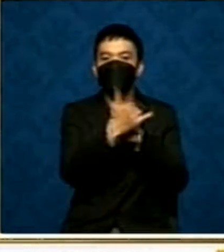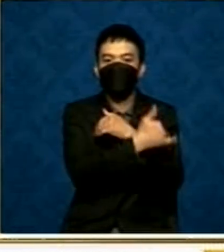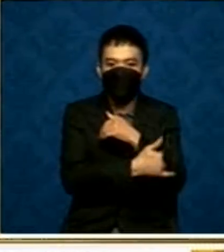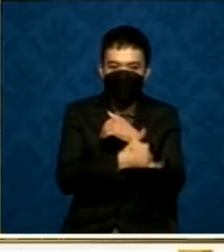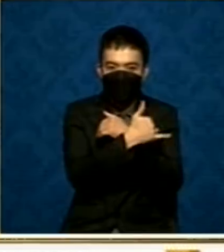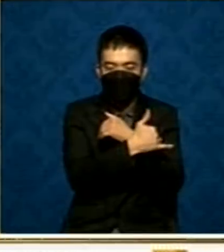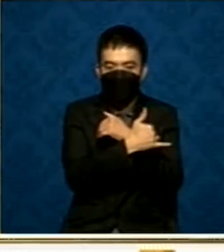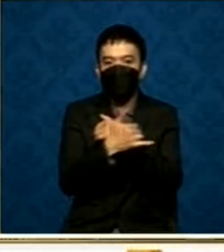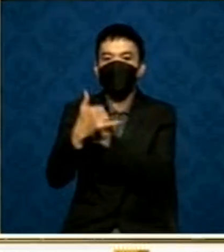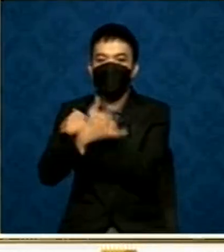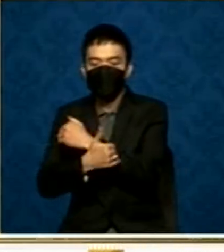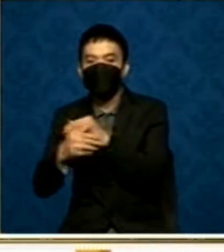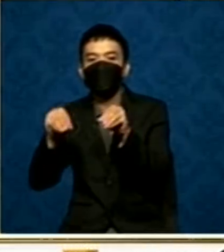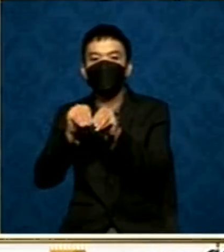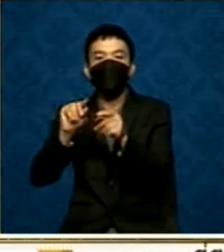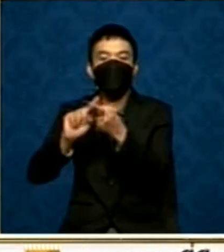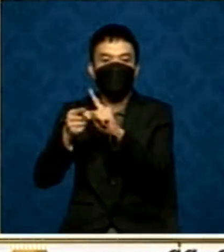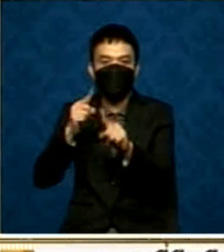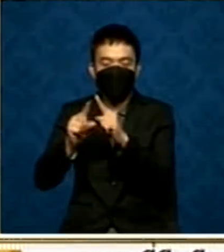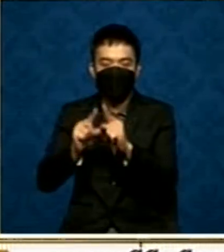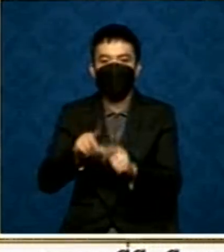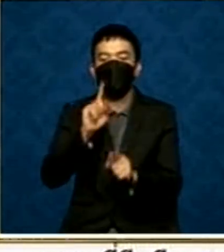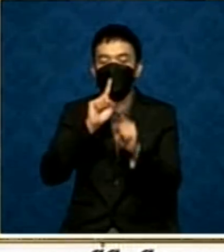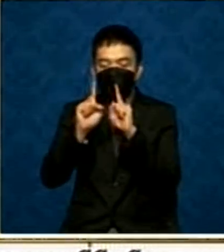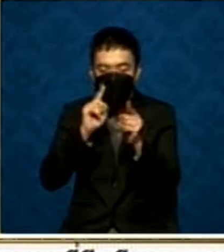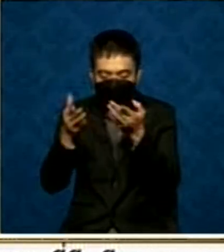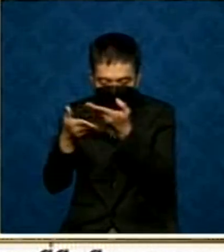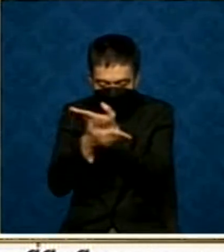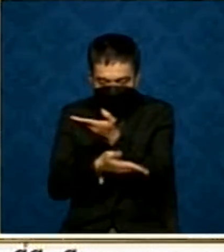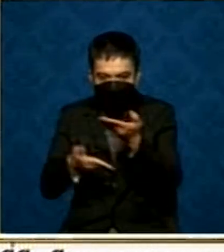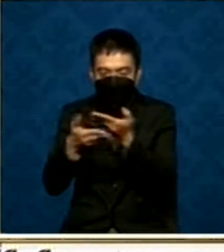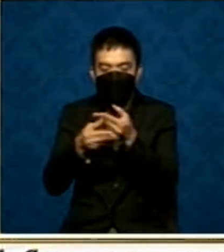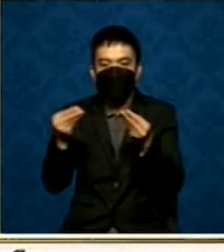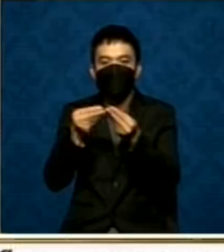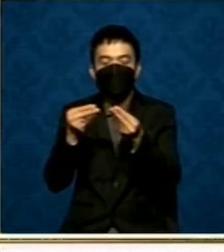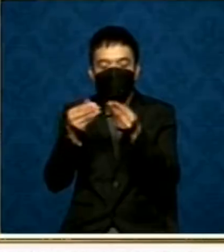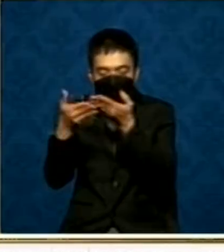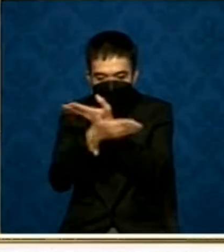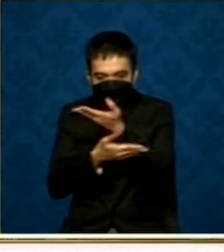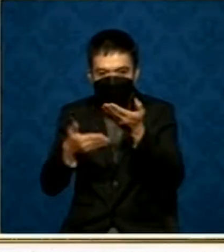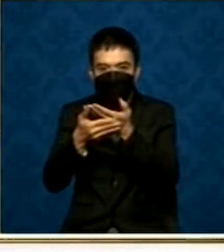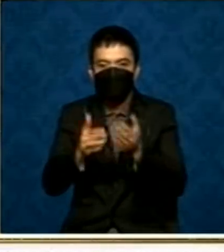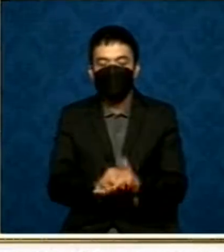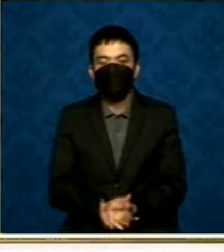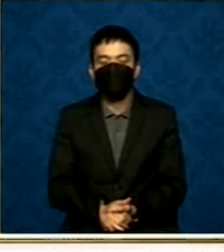ไปพดจากันทั้งด้านด้ภาคีท